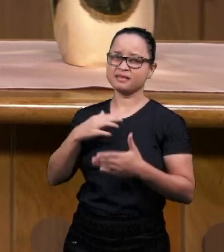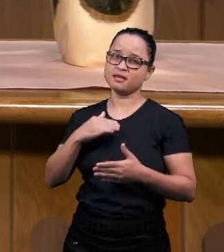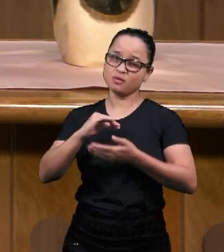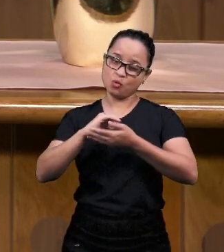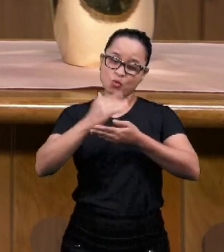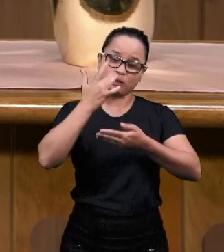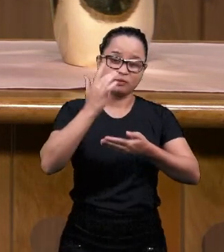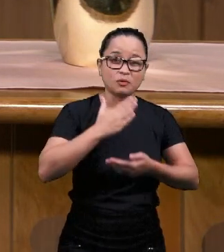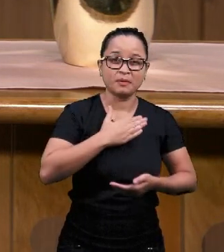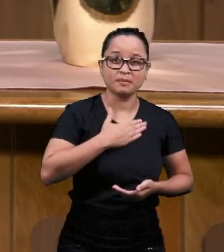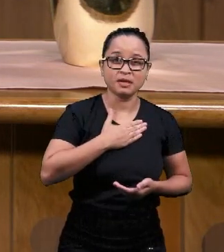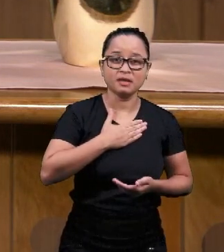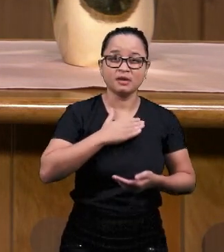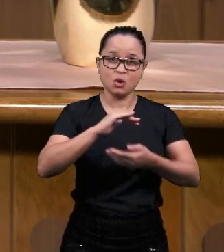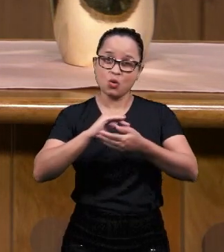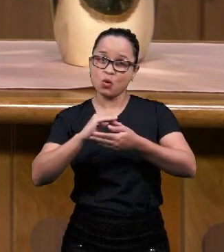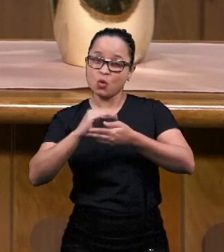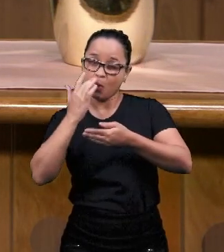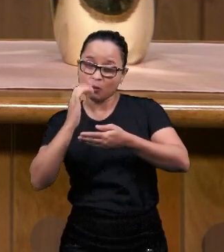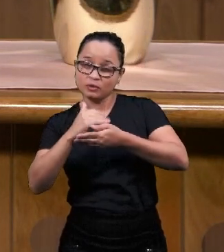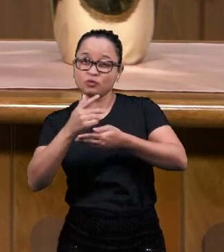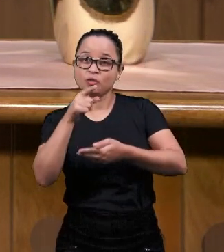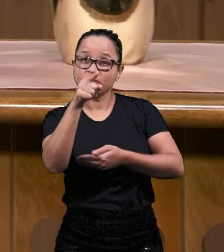тебя другая вещь может быть сокровищем.